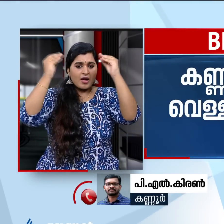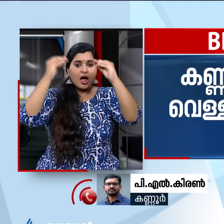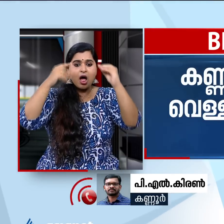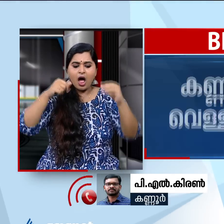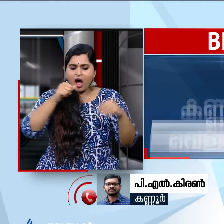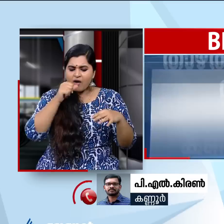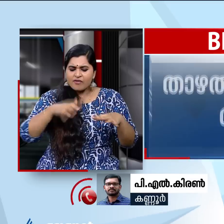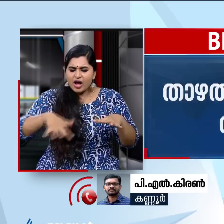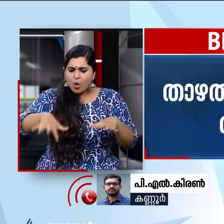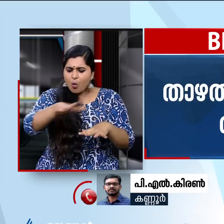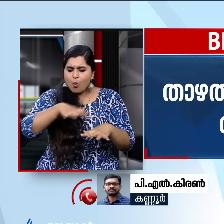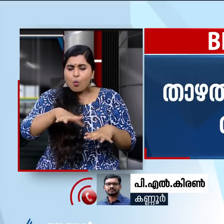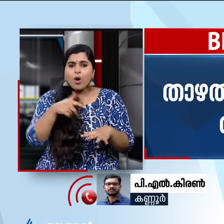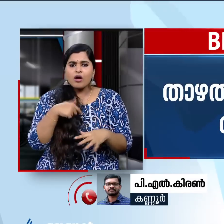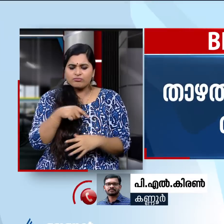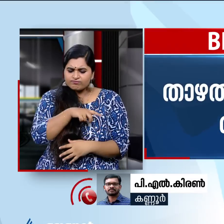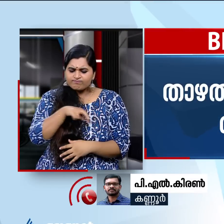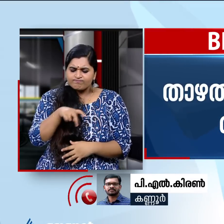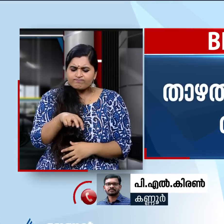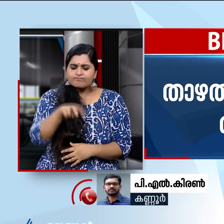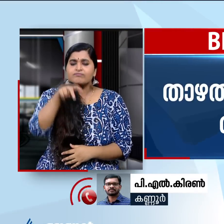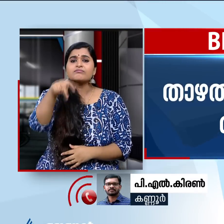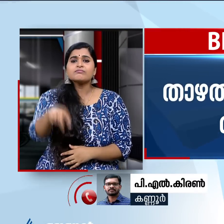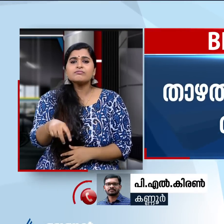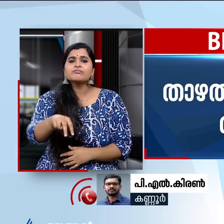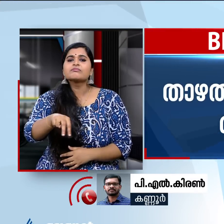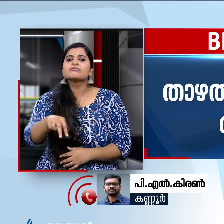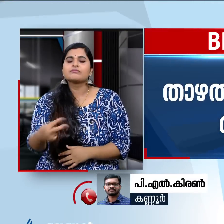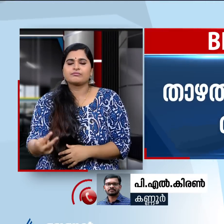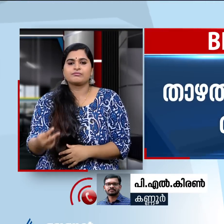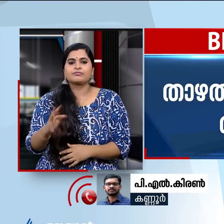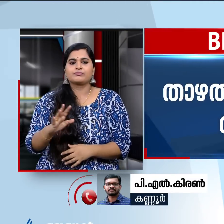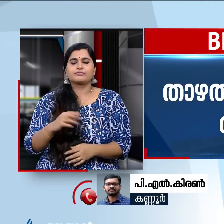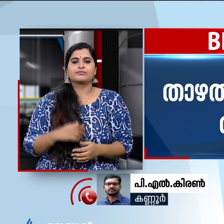അവിടേക്ക് വെള്ളക്കെട്ട് ഉണ്ടായത് എന്നുള്ള ഒരു നിഗമനമാണ് ഇപ്പോൾ റവന്യൂ അധികൃതരും